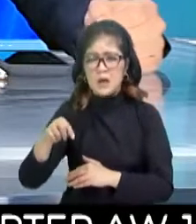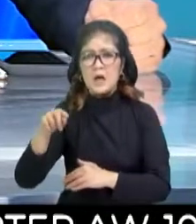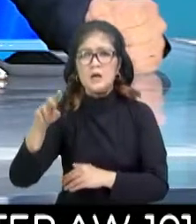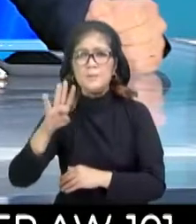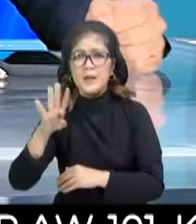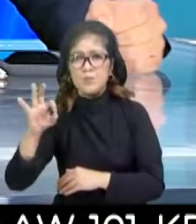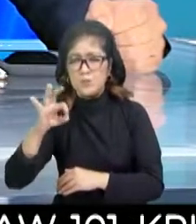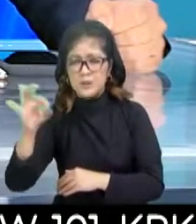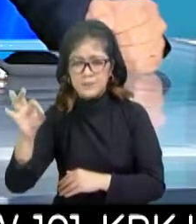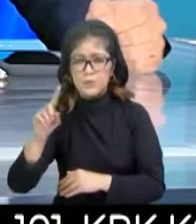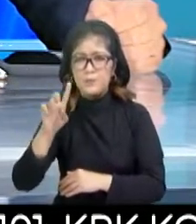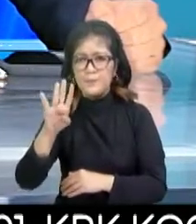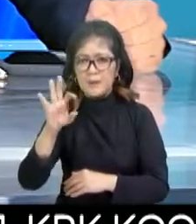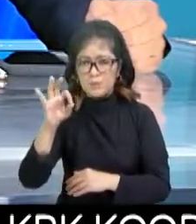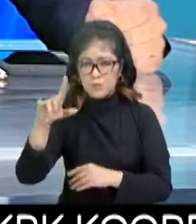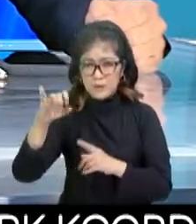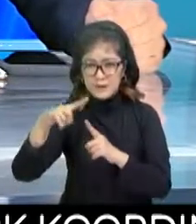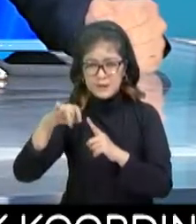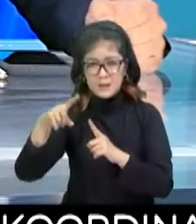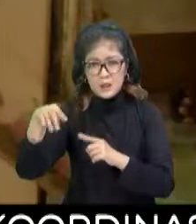per dua liternya